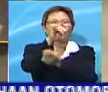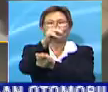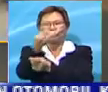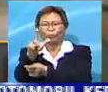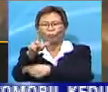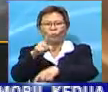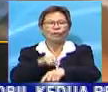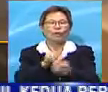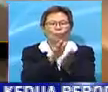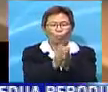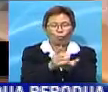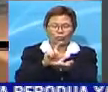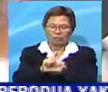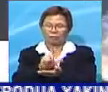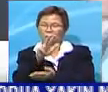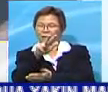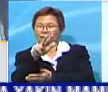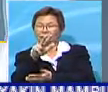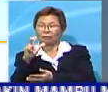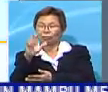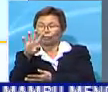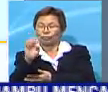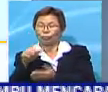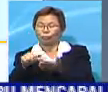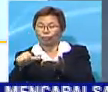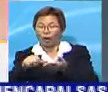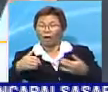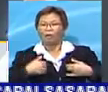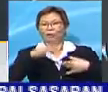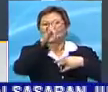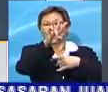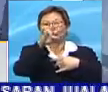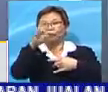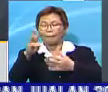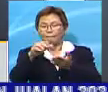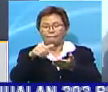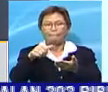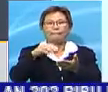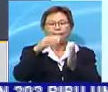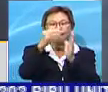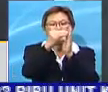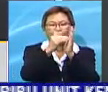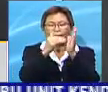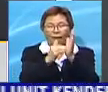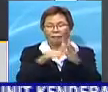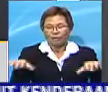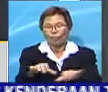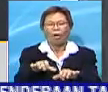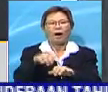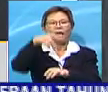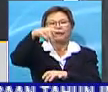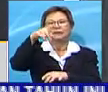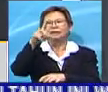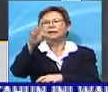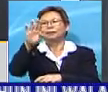Negara. Buku setebal 340 muka surat dan mengandungi 76 bab itu diterbit Dewan Bahasa dan Pustaka dengan